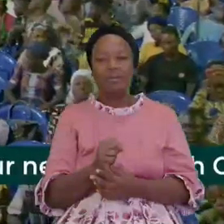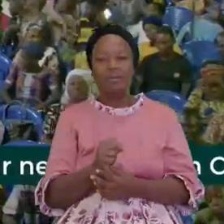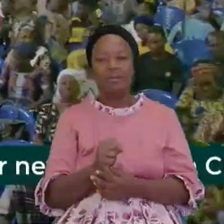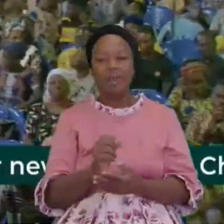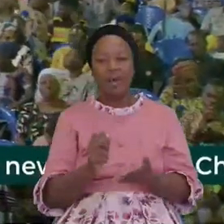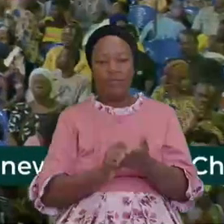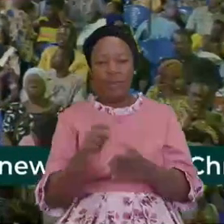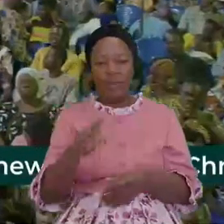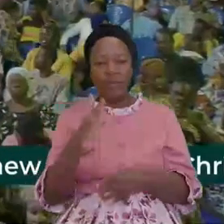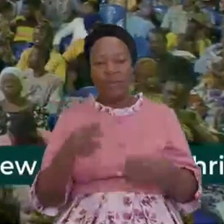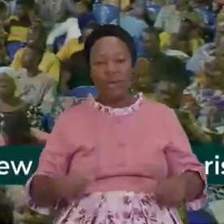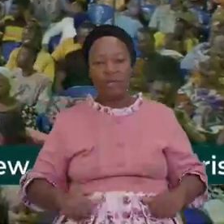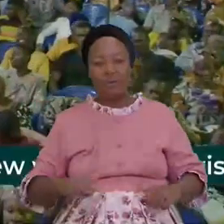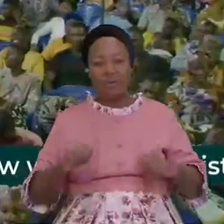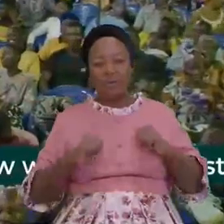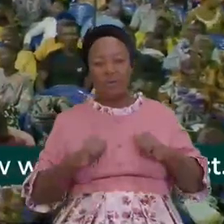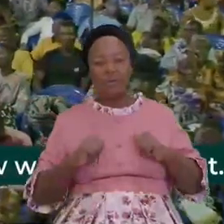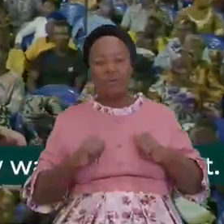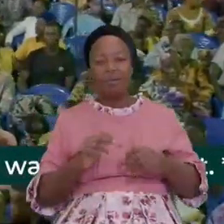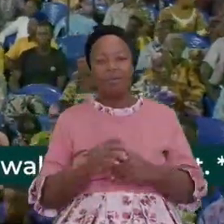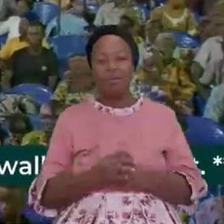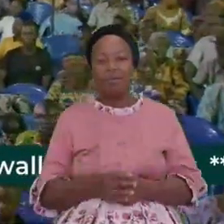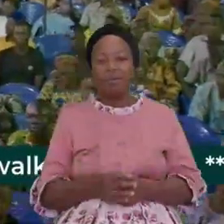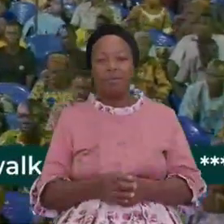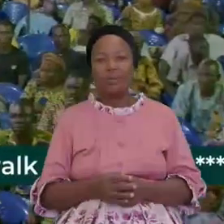Mettez votre adresse. Put down your